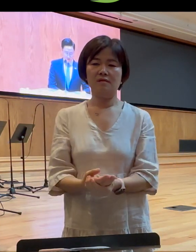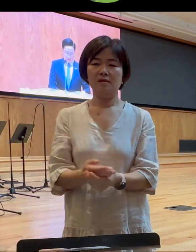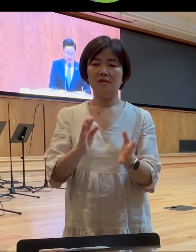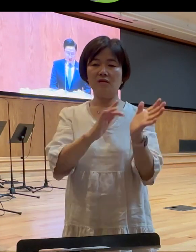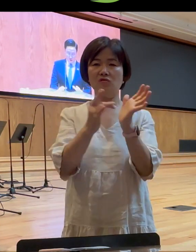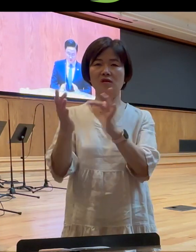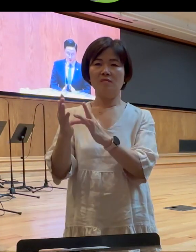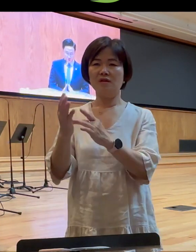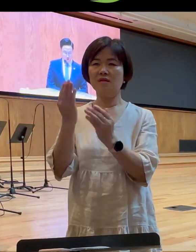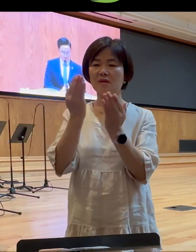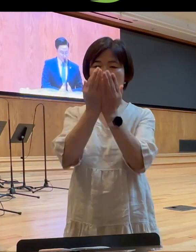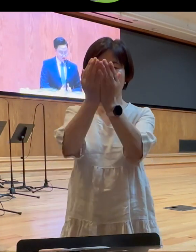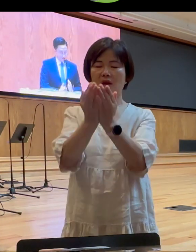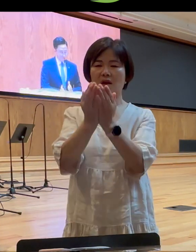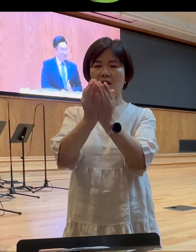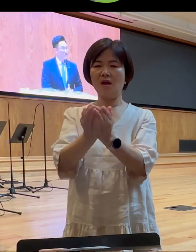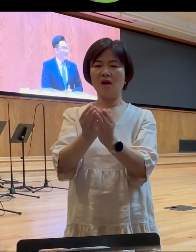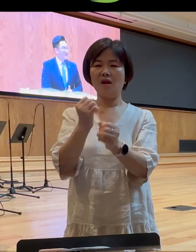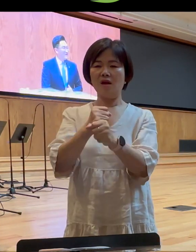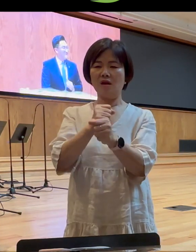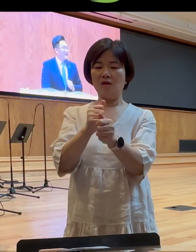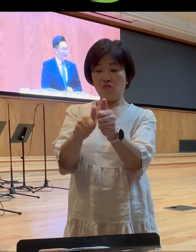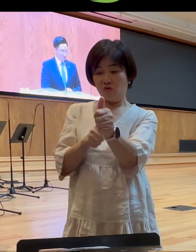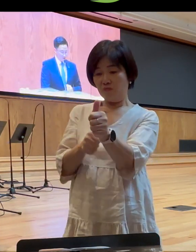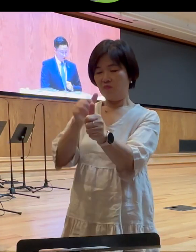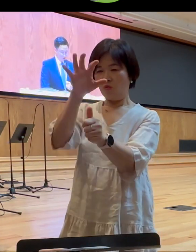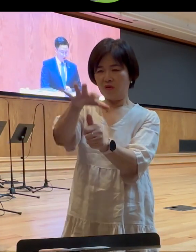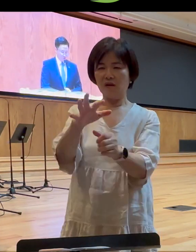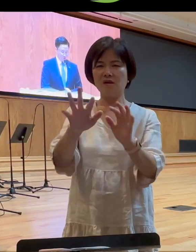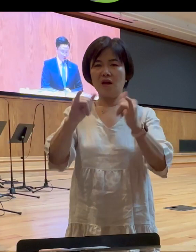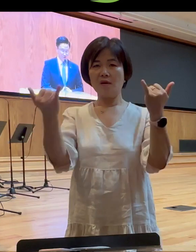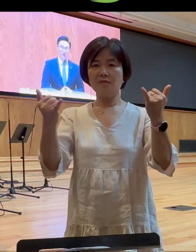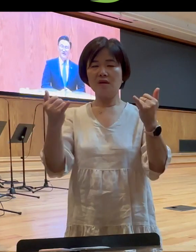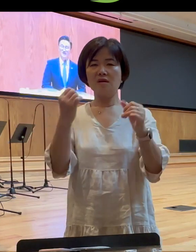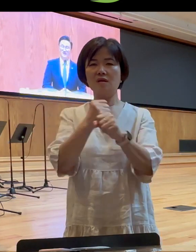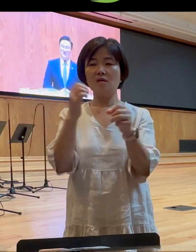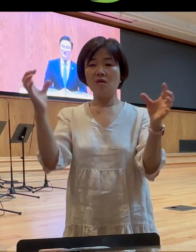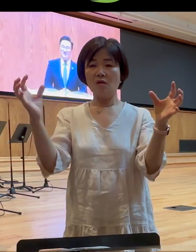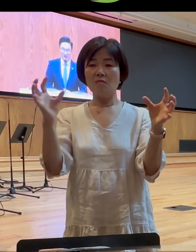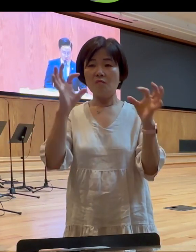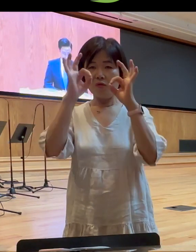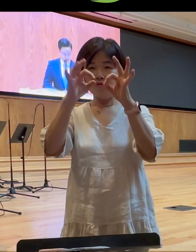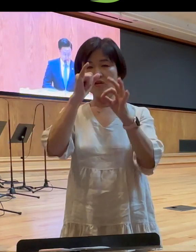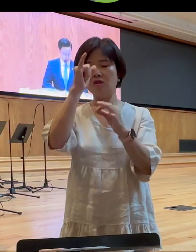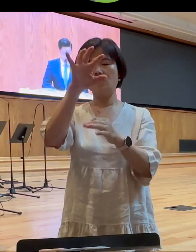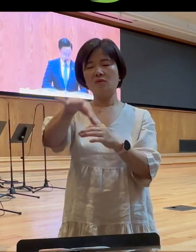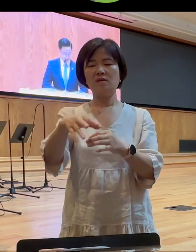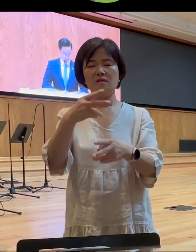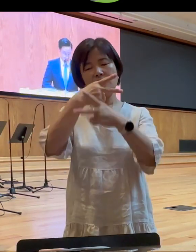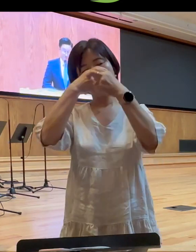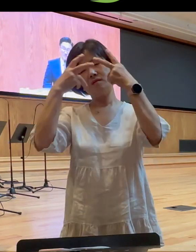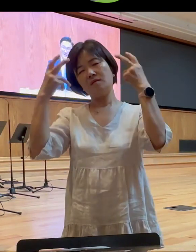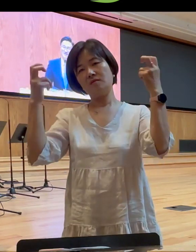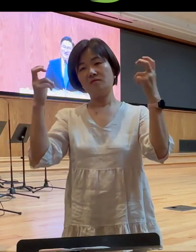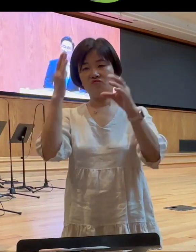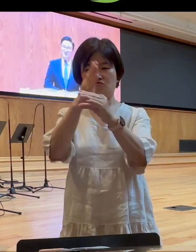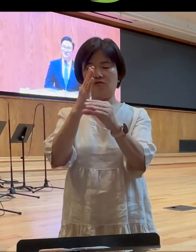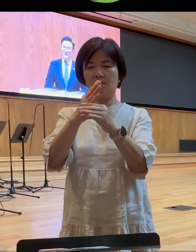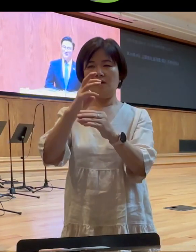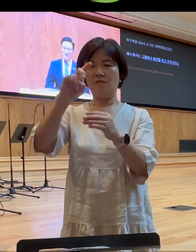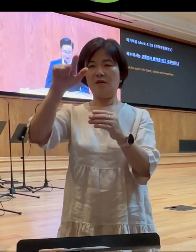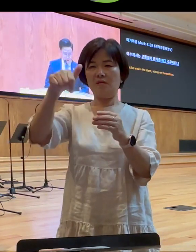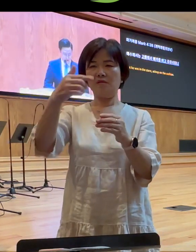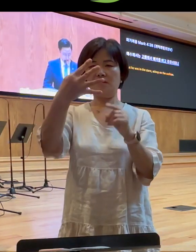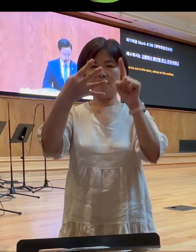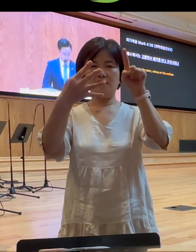예수님은 배의 고물, 곧 배의 뒷부분에 사람이 누울 수 있는 공간에서 자고 계셨습니다. 마가복음 4장